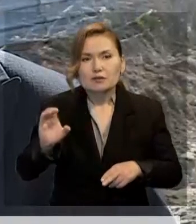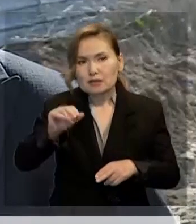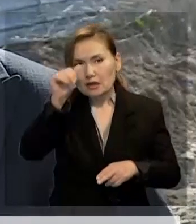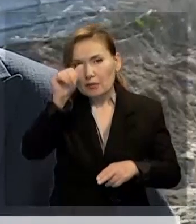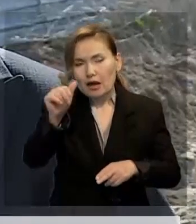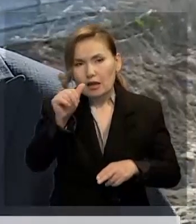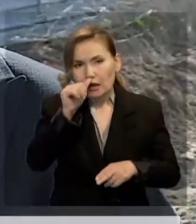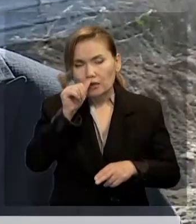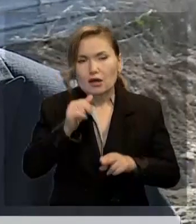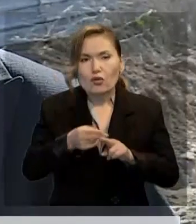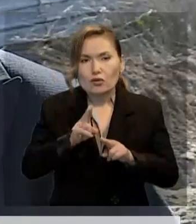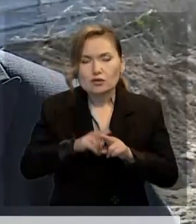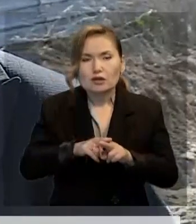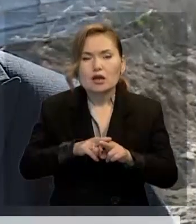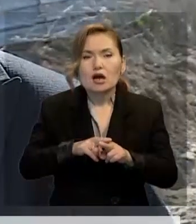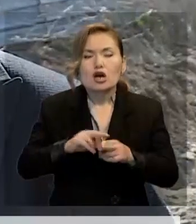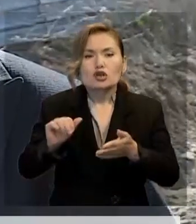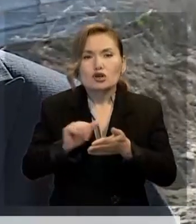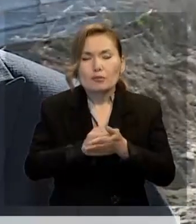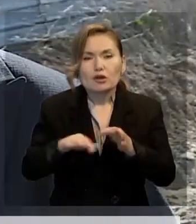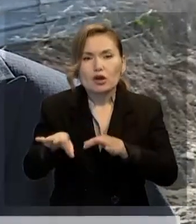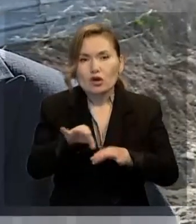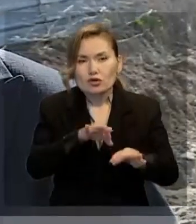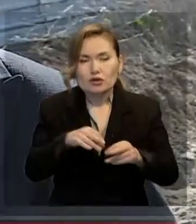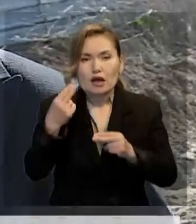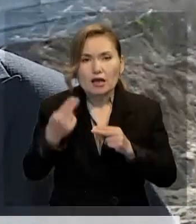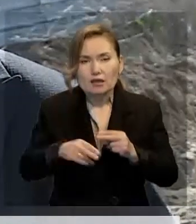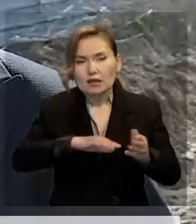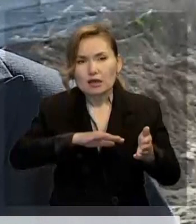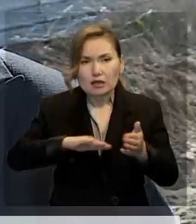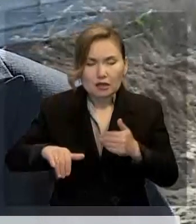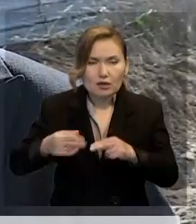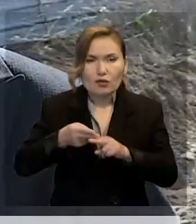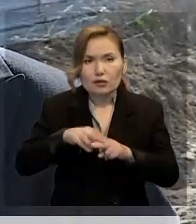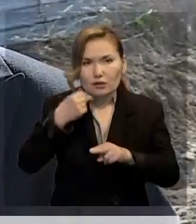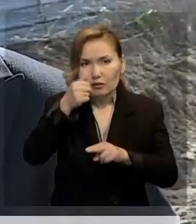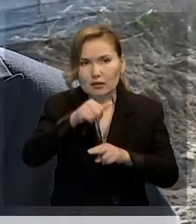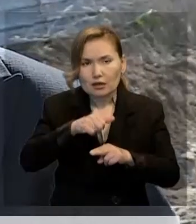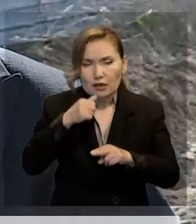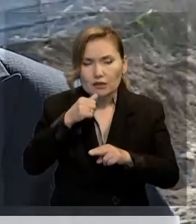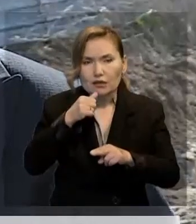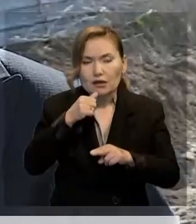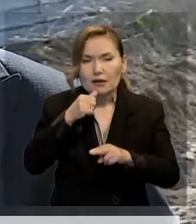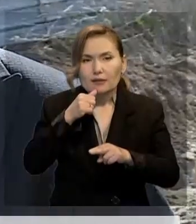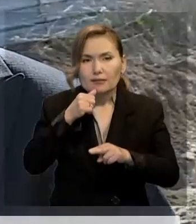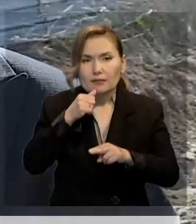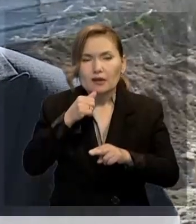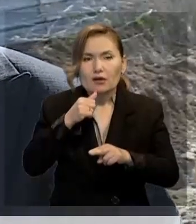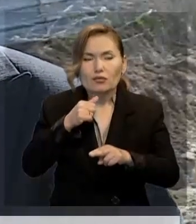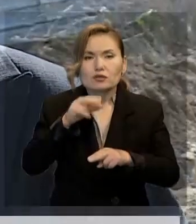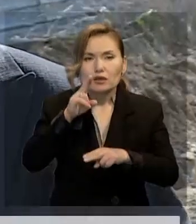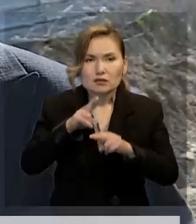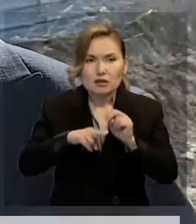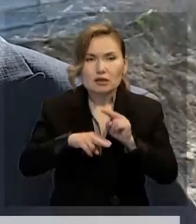айларында жобалық сметалық құжаттарымыз аяқтасақ, осы биылғы жылы бастап келесі